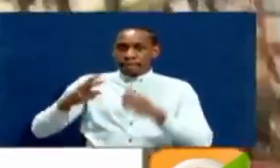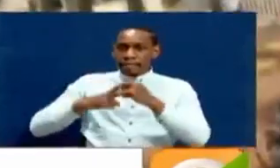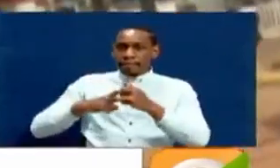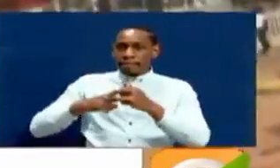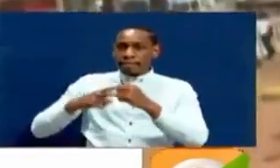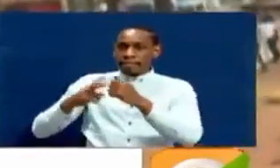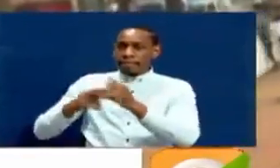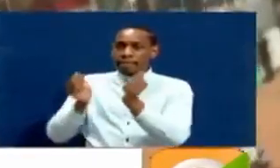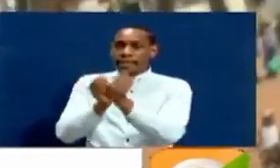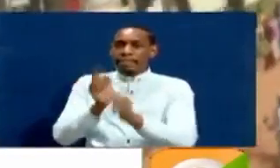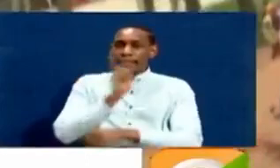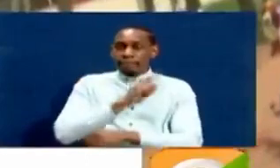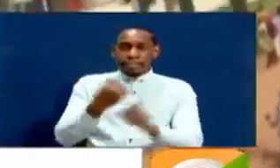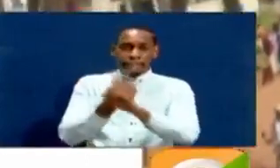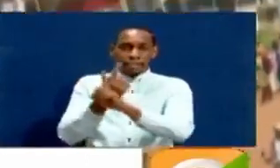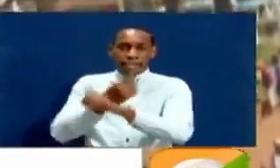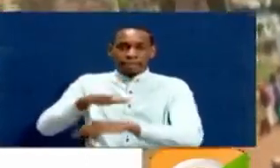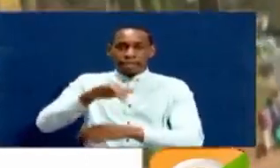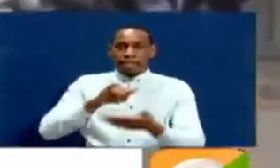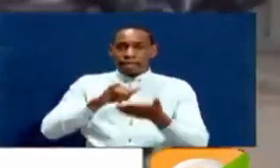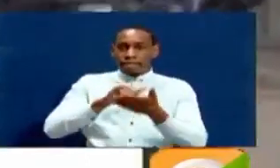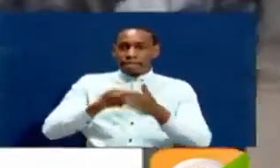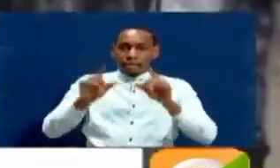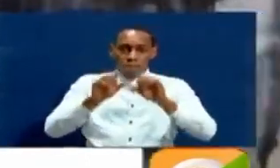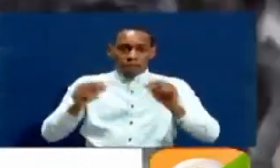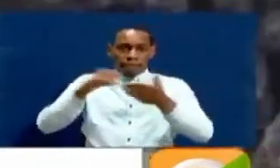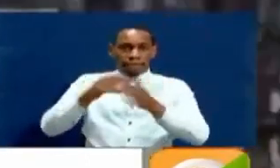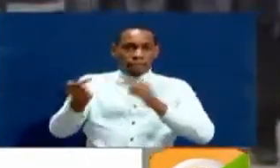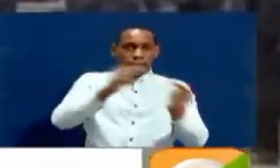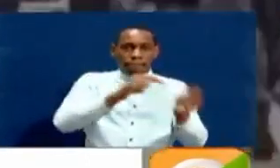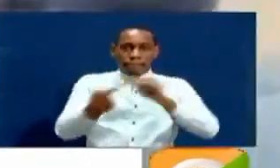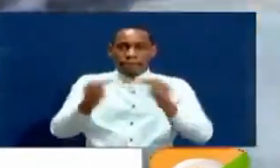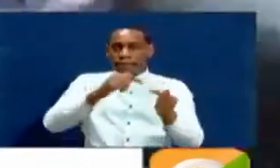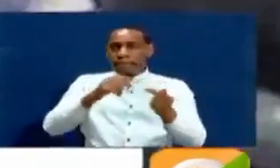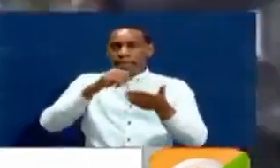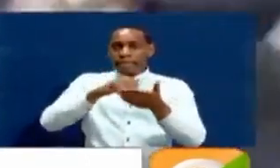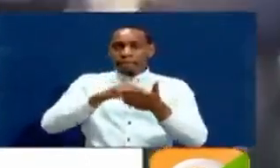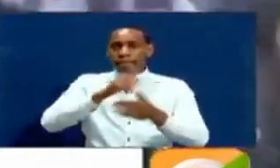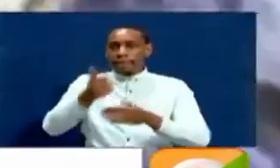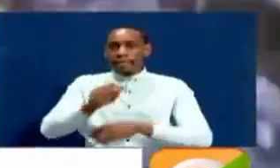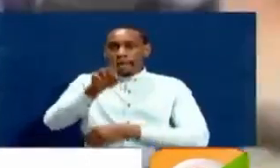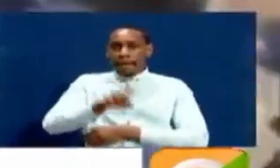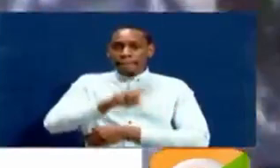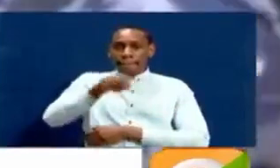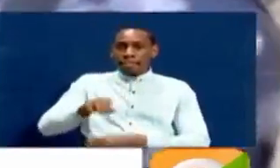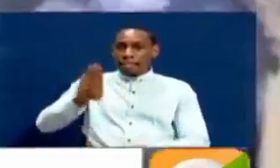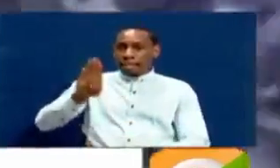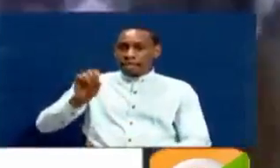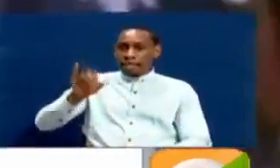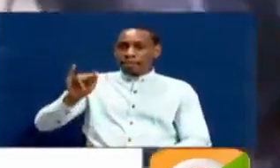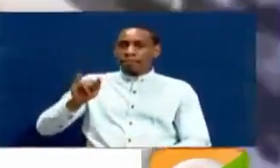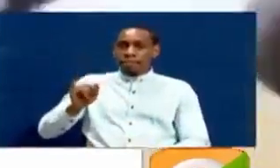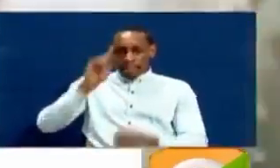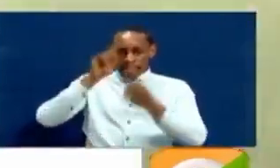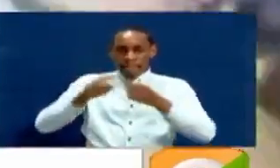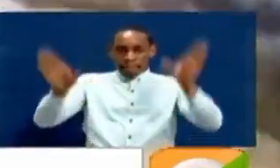577 wamekamatwa katika maeneo tofauti kwa madai ya kuhusika na ghasia miongoni mwa makosa mengine. Bobi Wine ambaye anawania